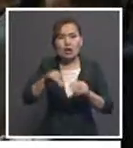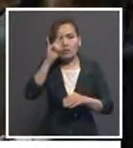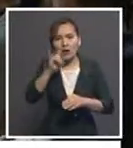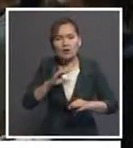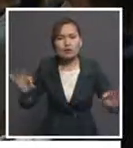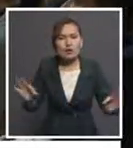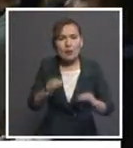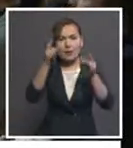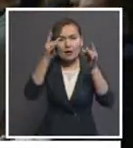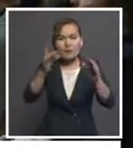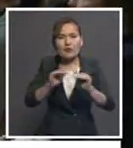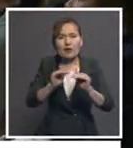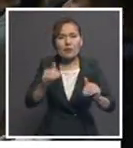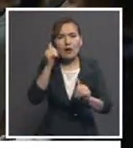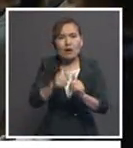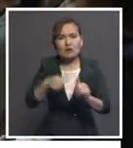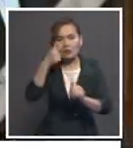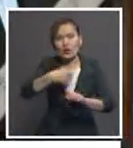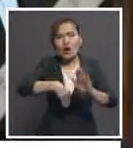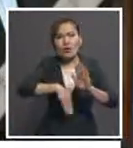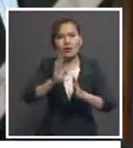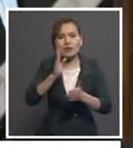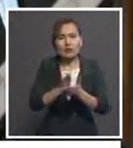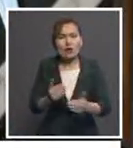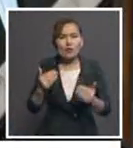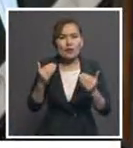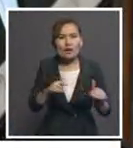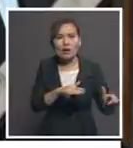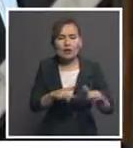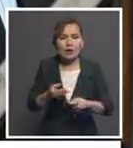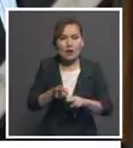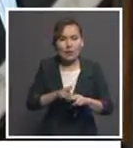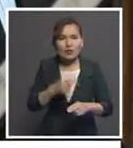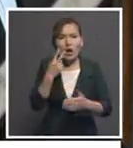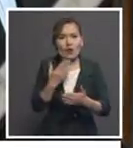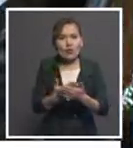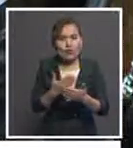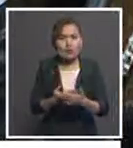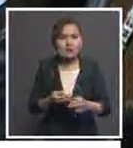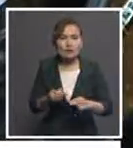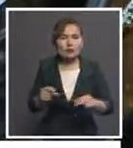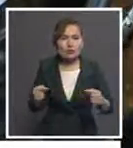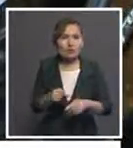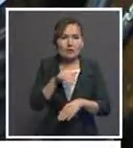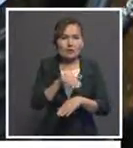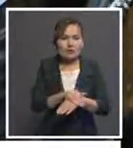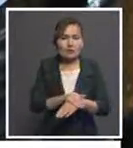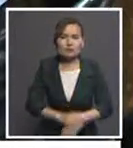музыка мәдениетінің деңгейі барлық жанрларда жоғары дамып келеді. Бүгінгі шара соның жарқын көрінісі болды, дейді